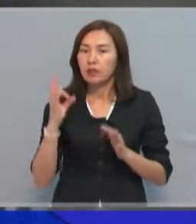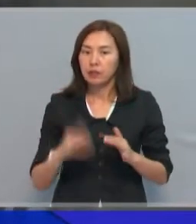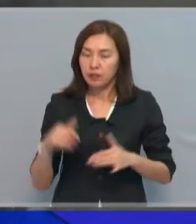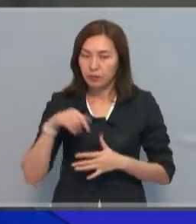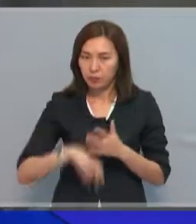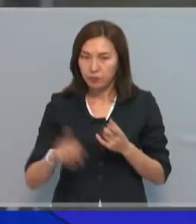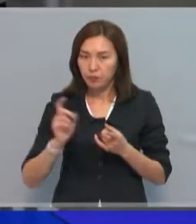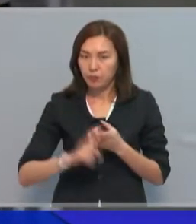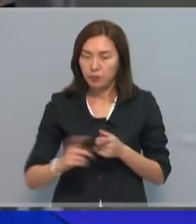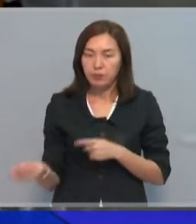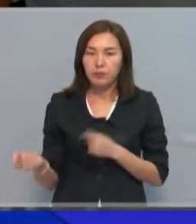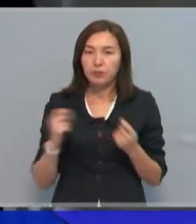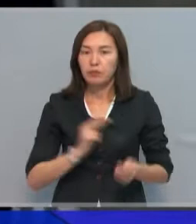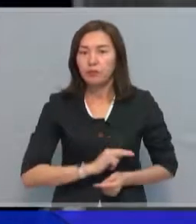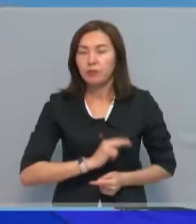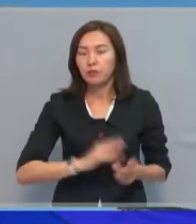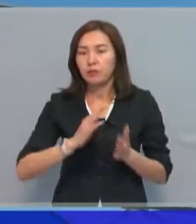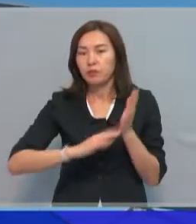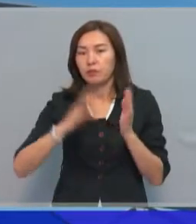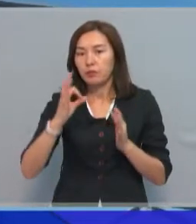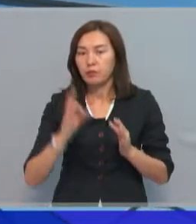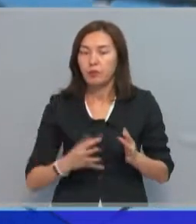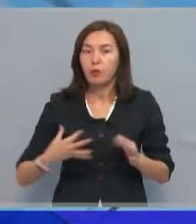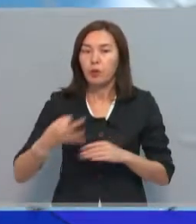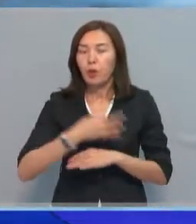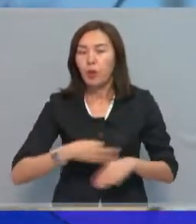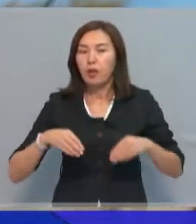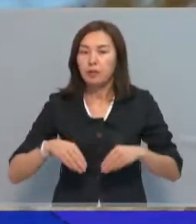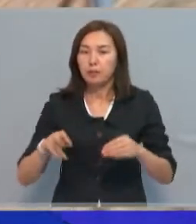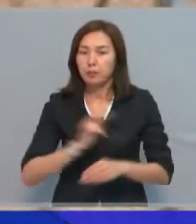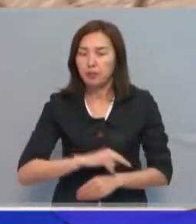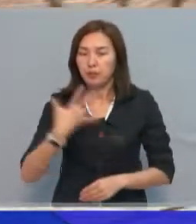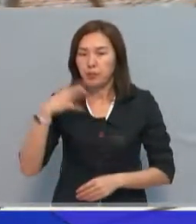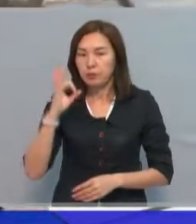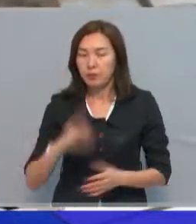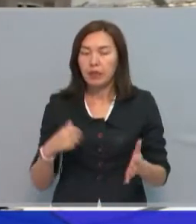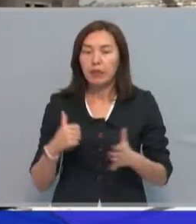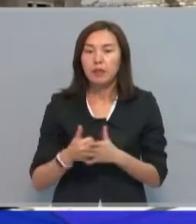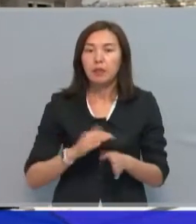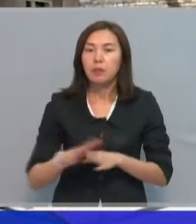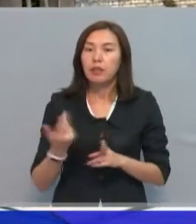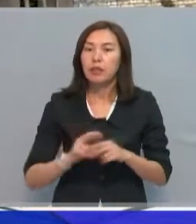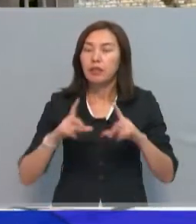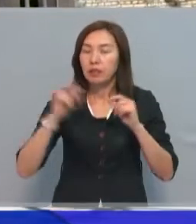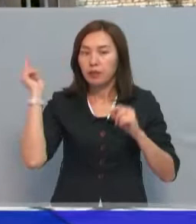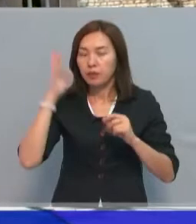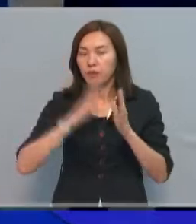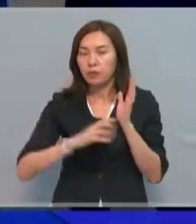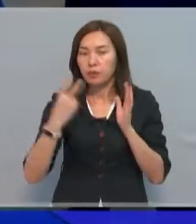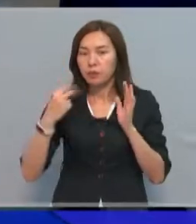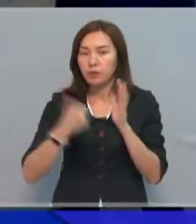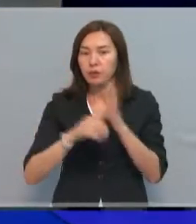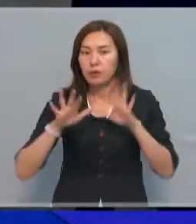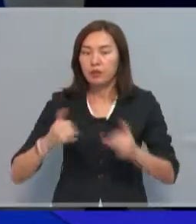ішкі инженерлік жерлерді тарту жұмыстары 90%, және аумақты абаттандыру жұмыстары 50% орындалған. Аталған мектептің